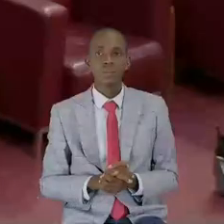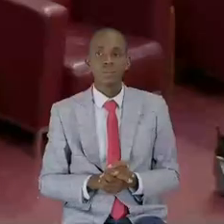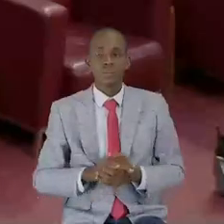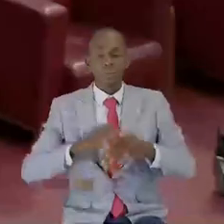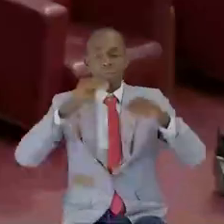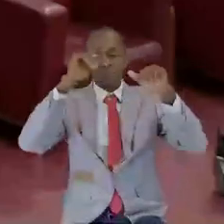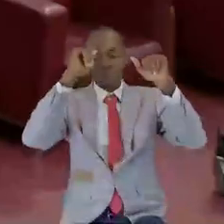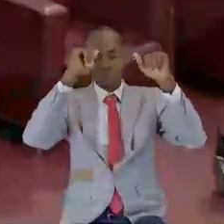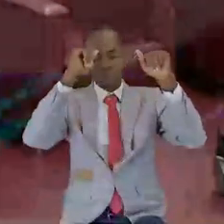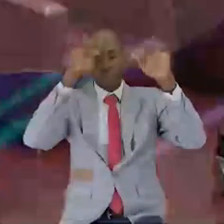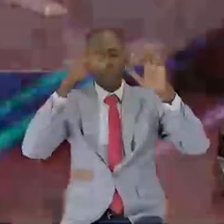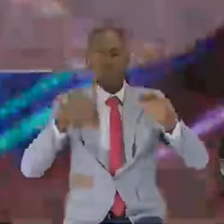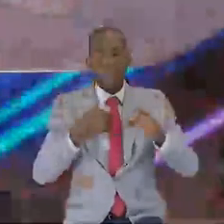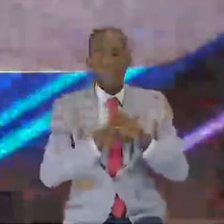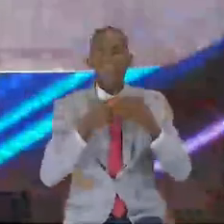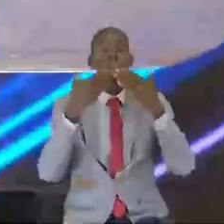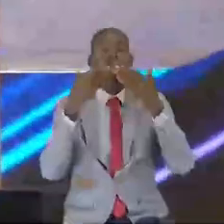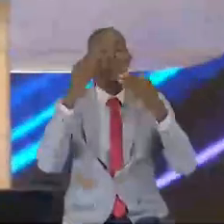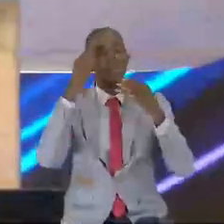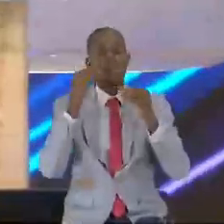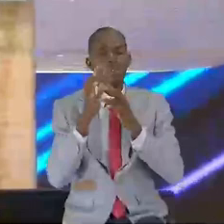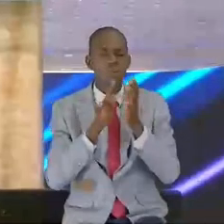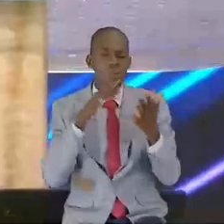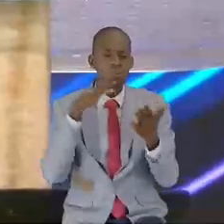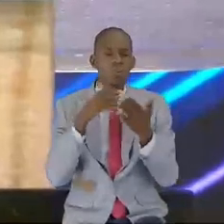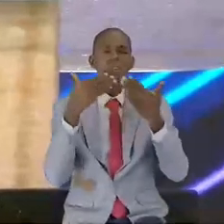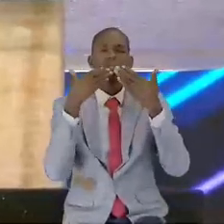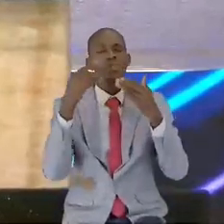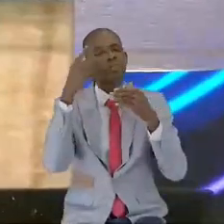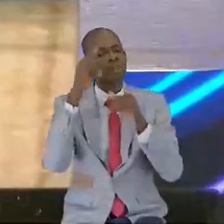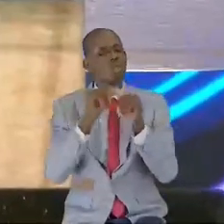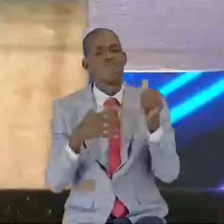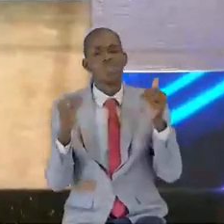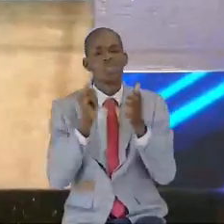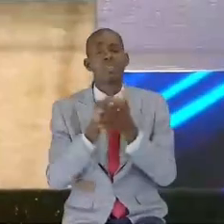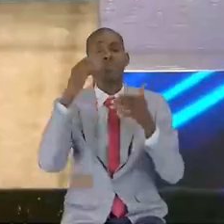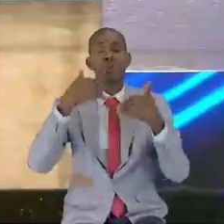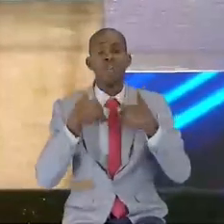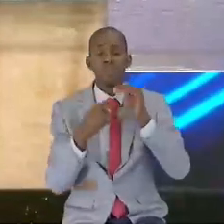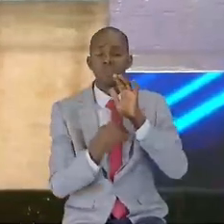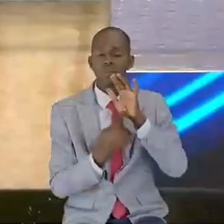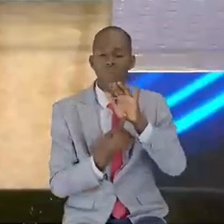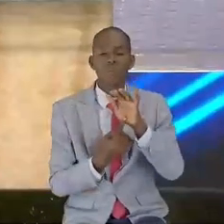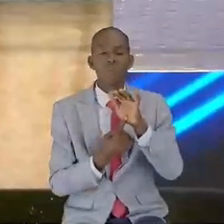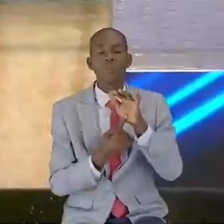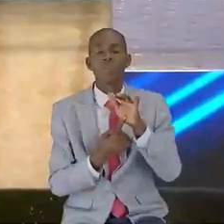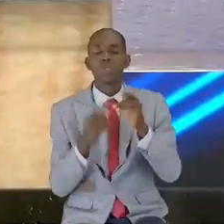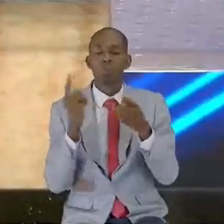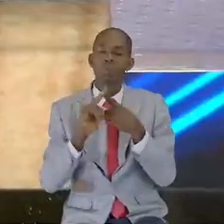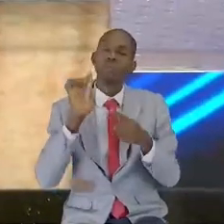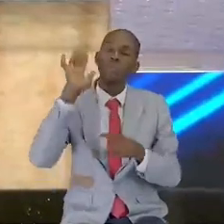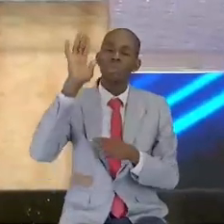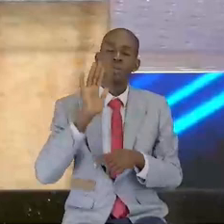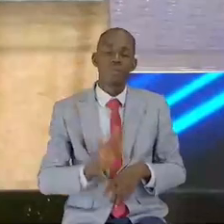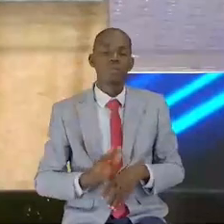Père, nous te remercions pour l'étude biblique. Merci pour tout ce que tu as révélé, exposé à tes